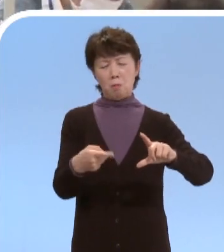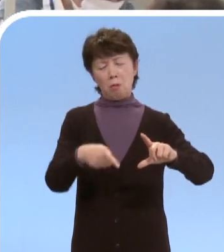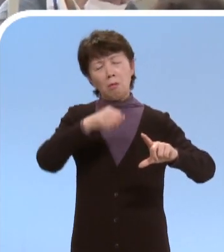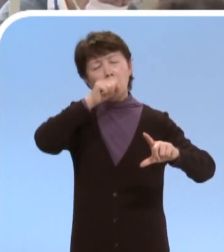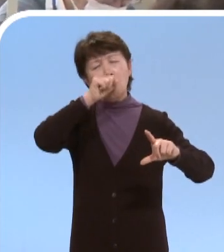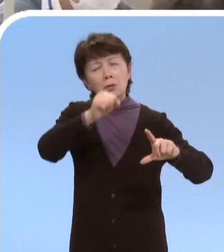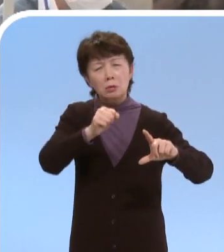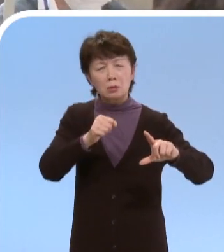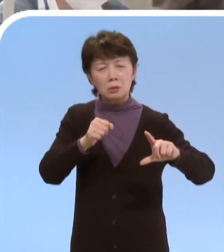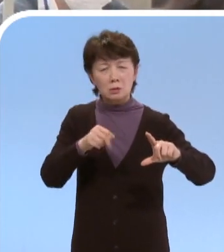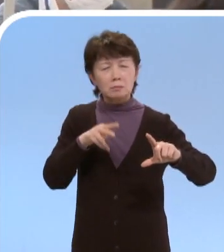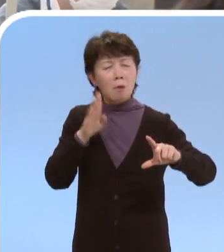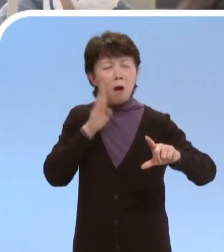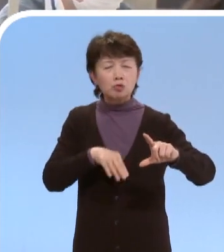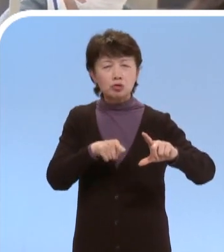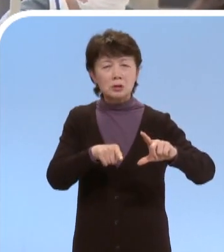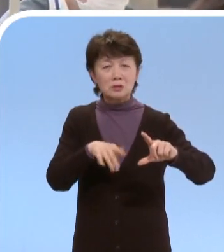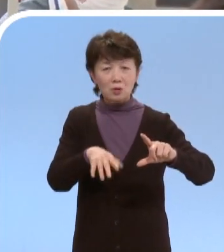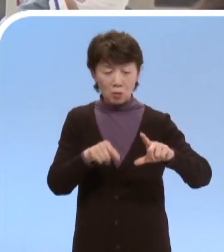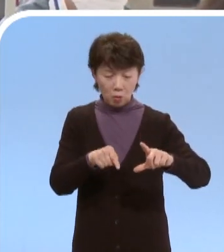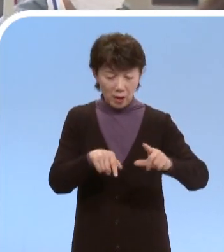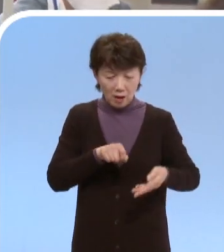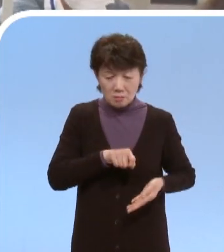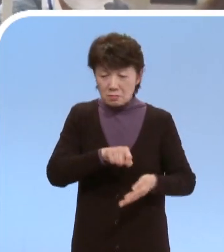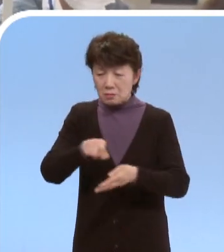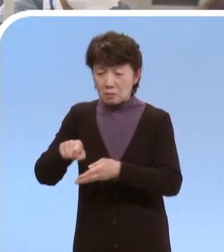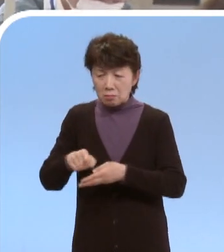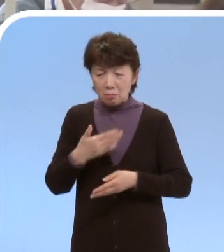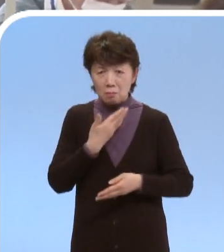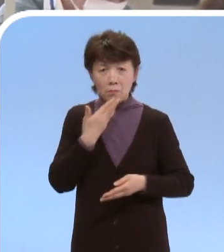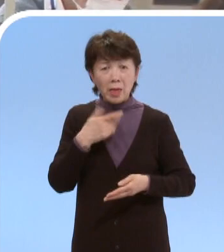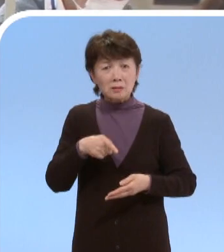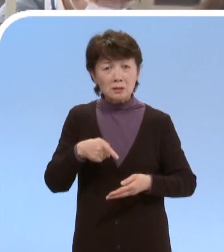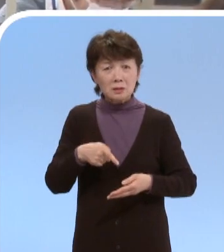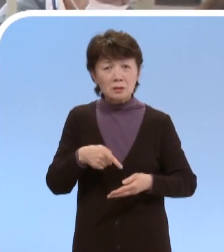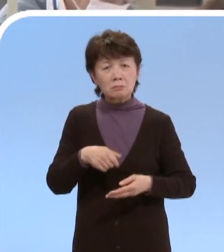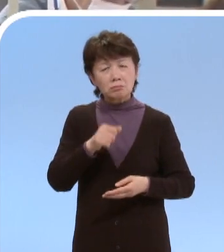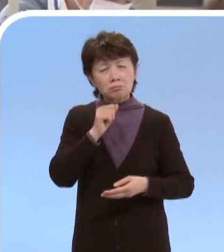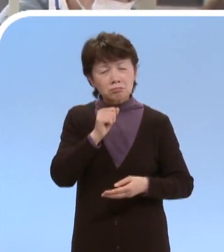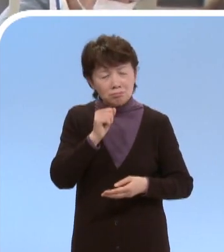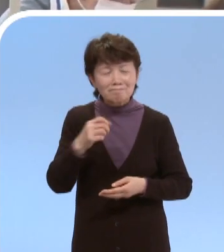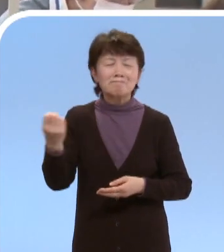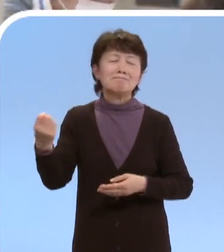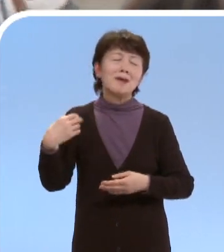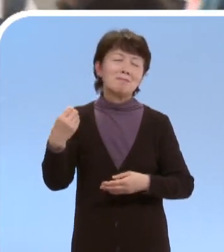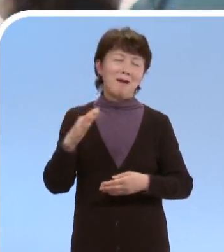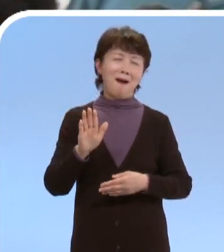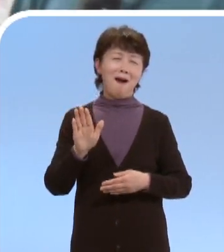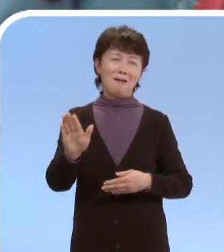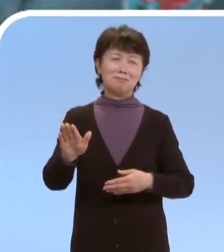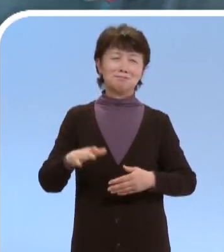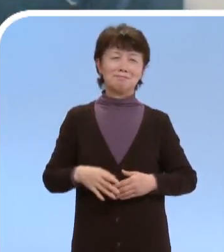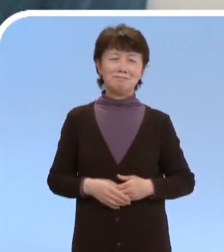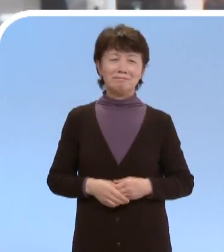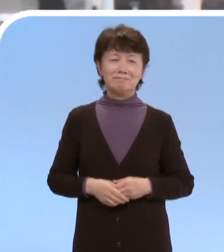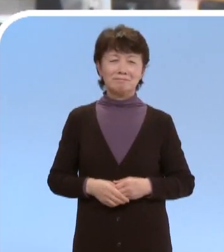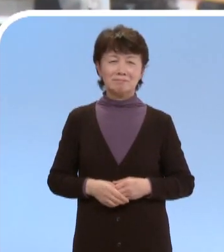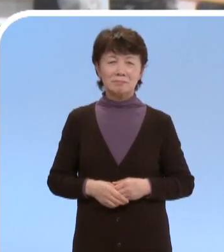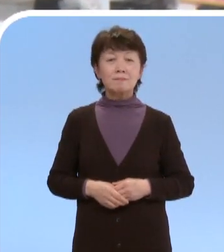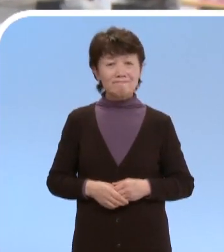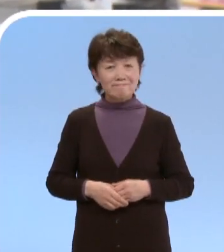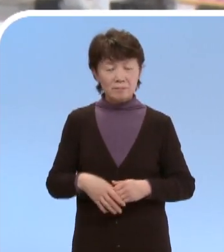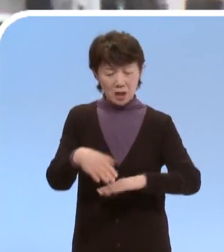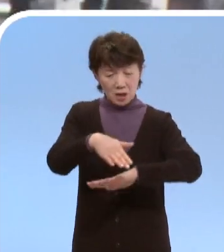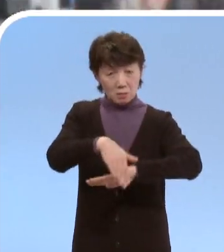いっていうのと、やっぱり持ち運びができていいなっていう声をいただいております。 あ、なるほどなるほど、 はい、窓